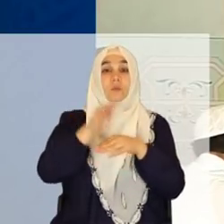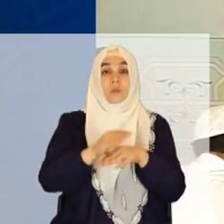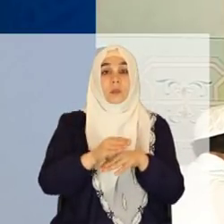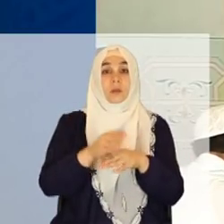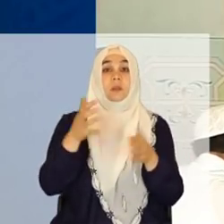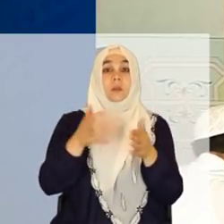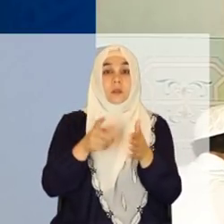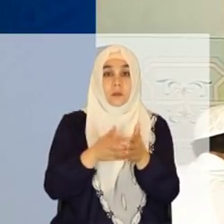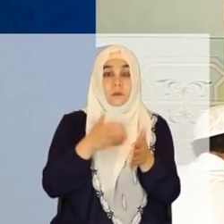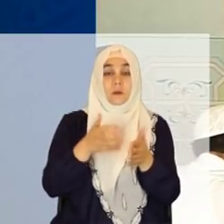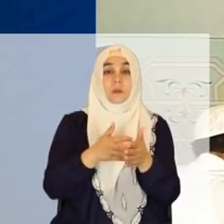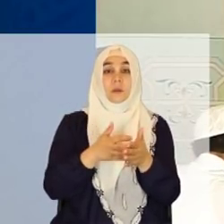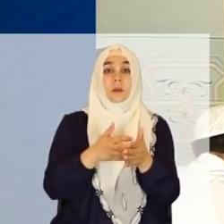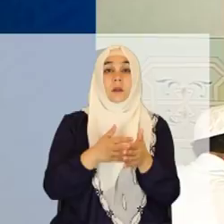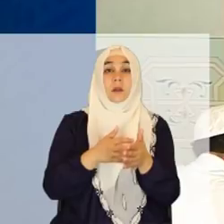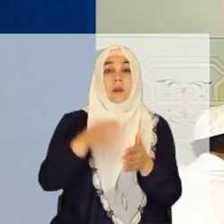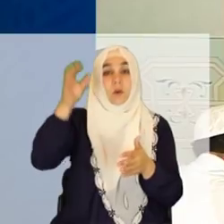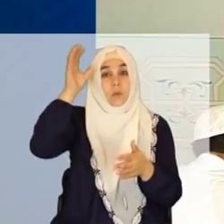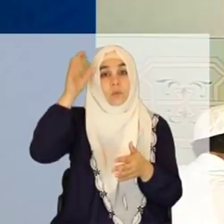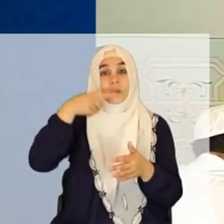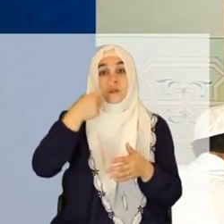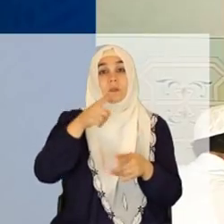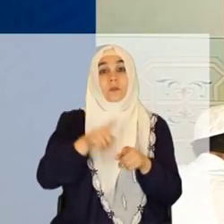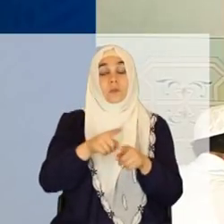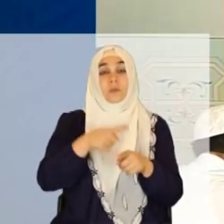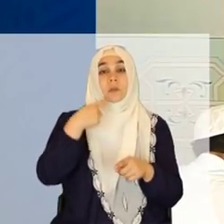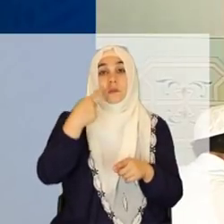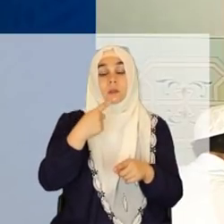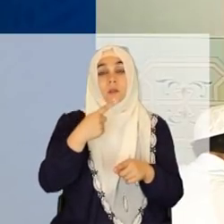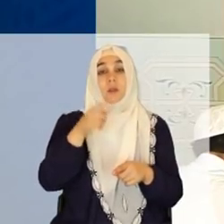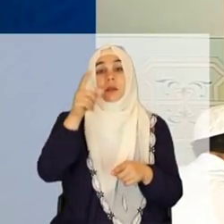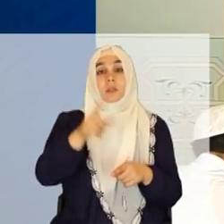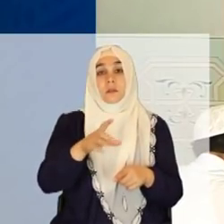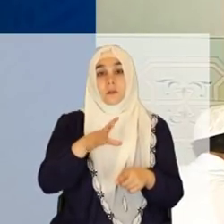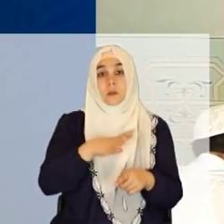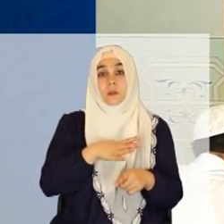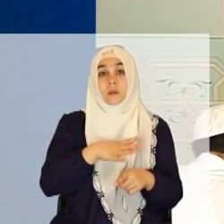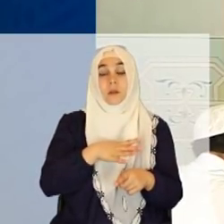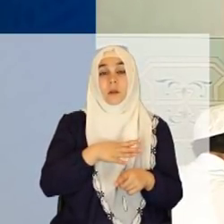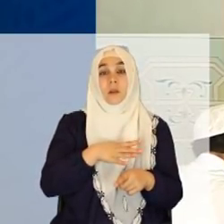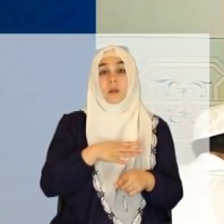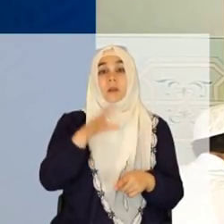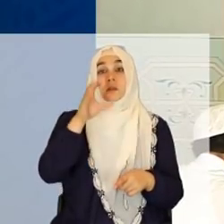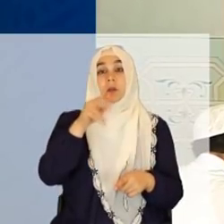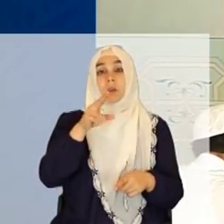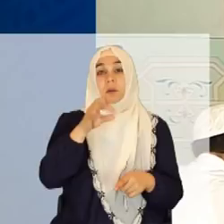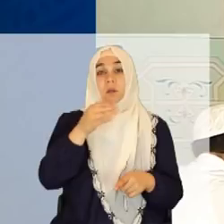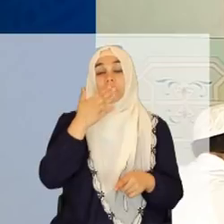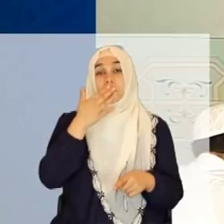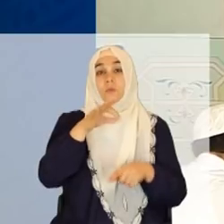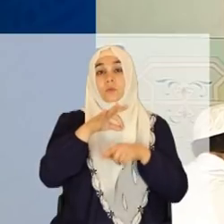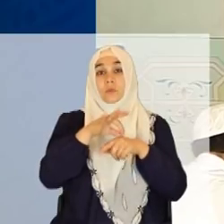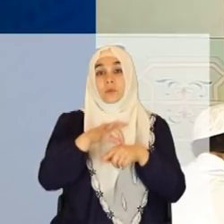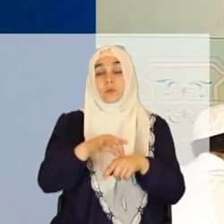yana, uni ustiga mashoyixlarimiz aytadiki, inson solihlar ro'zasini